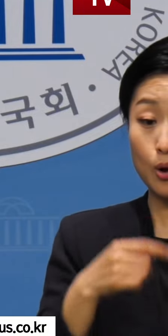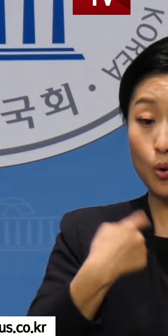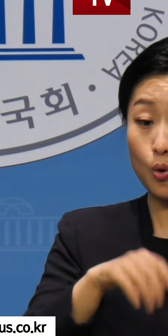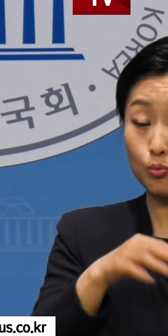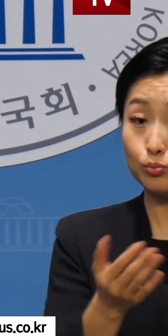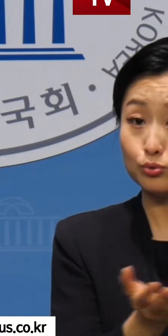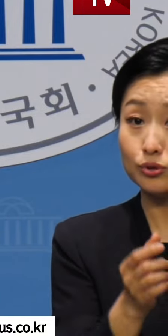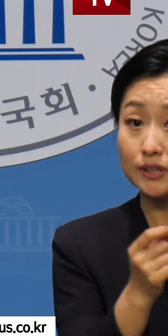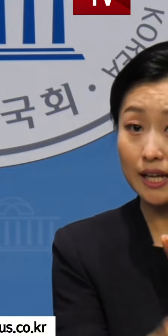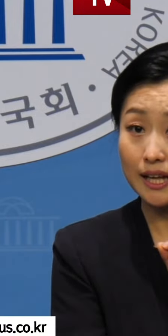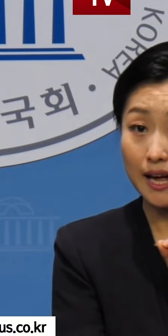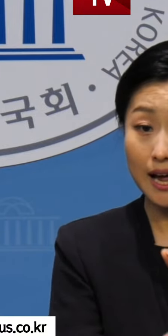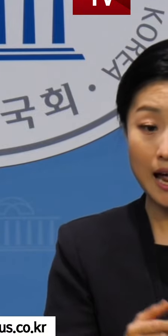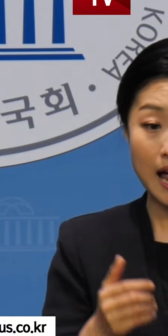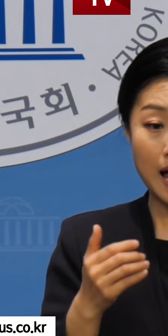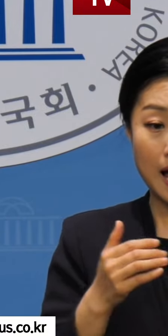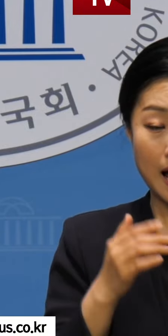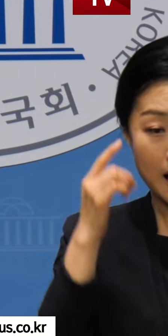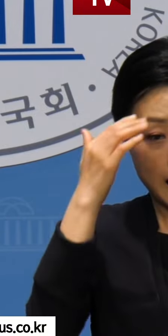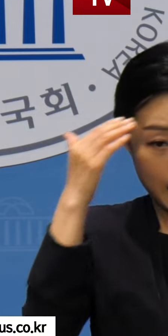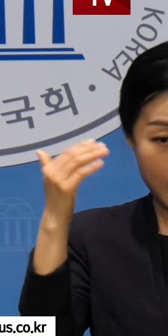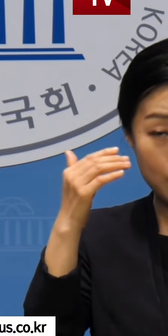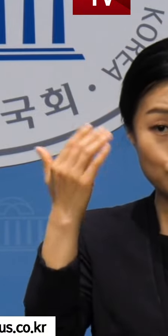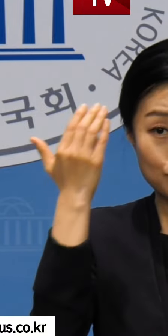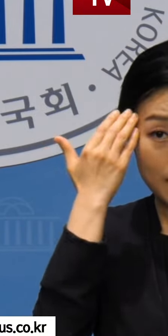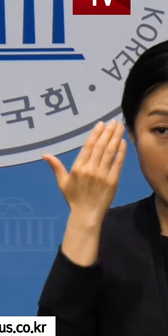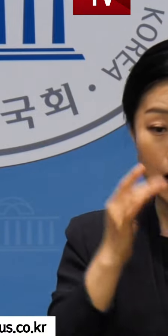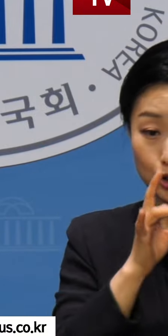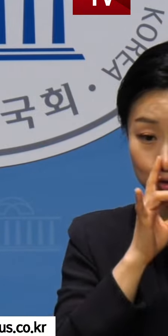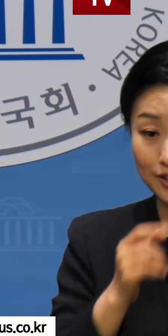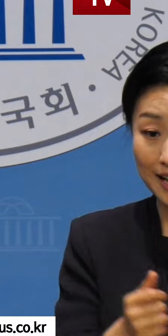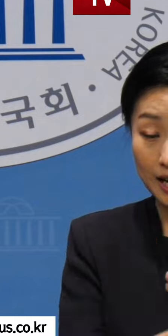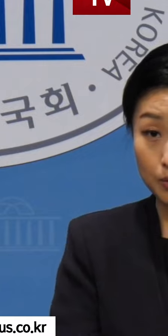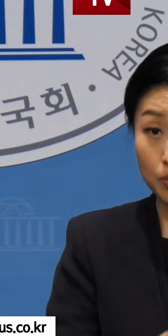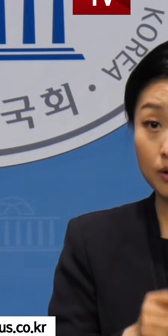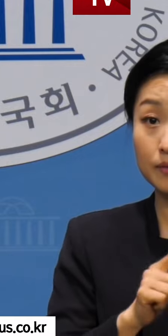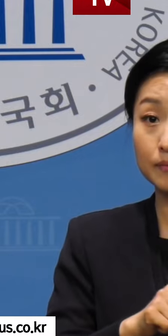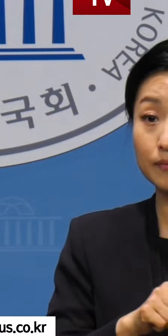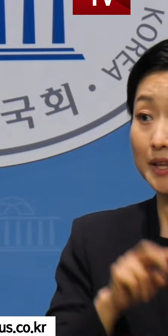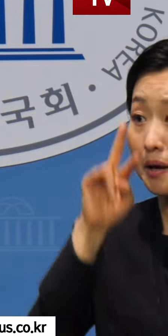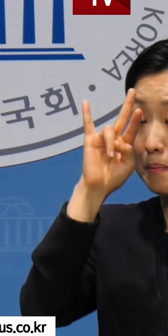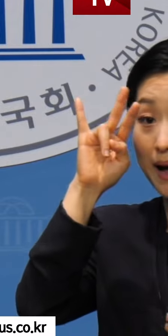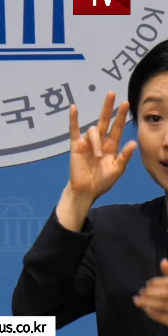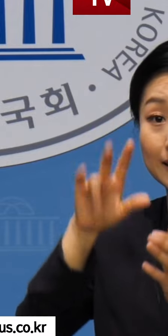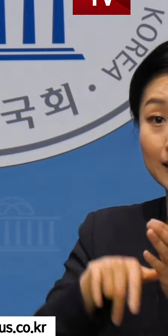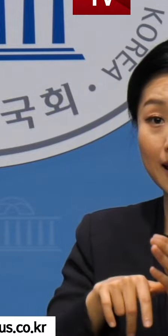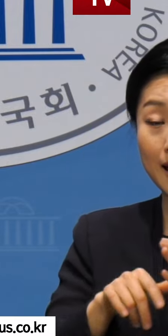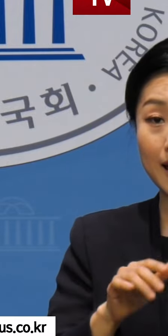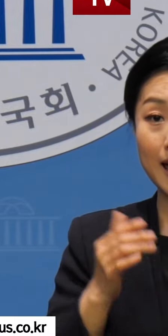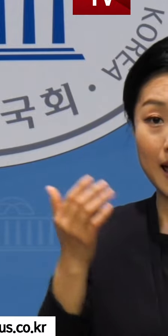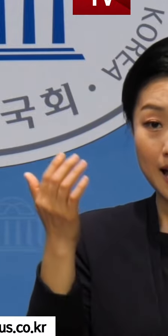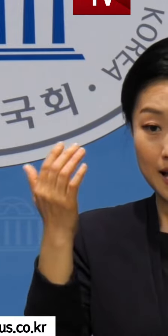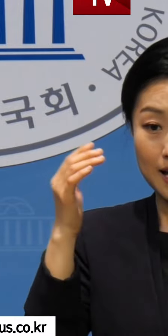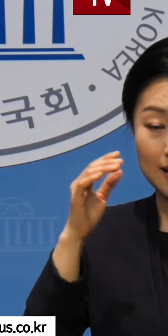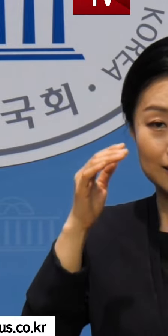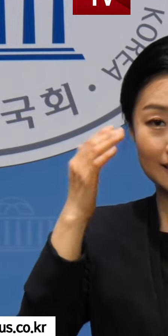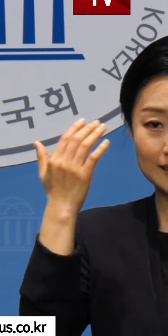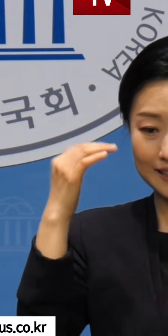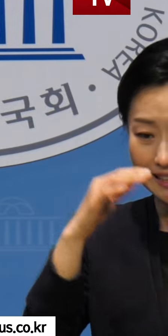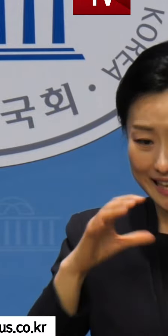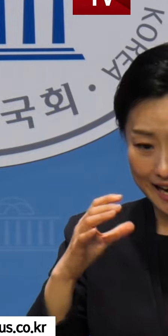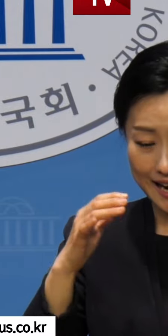산하의 한국학중앙연구원 이사장으로 박근혜 정부 당시 국정화 교과서 사태를 주도한